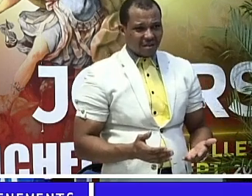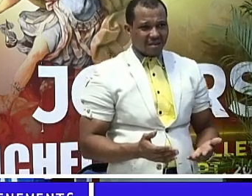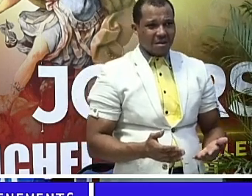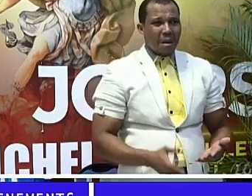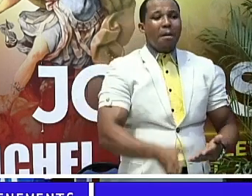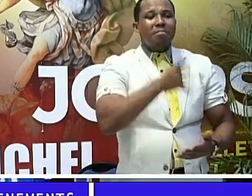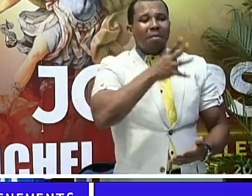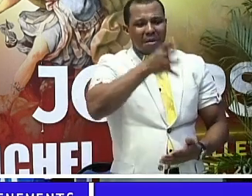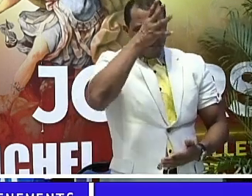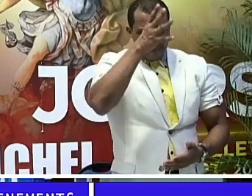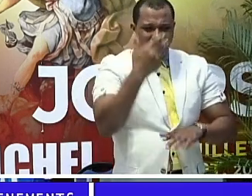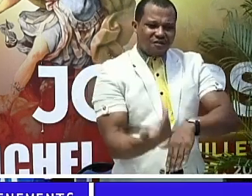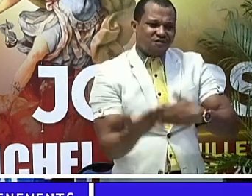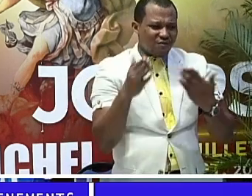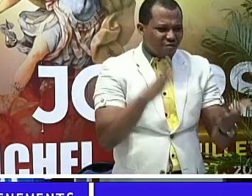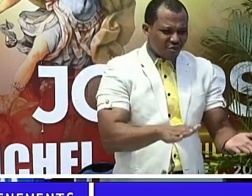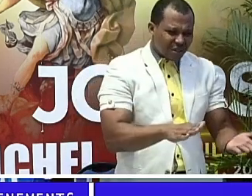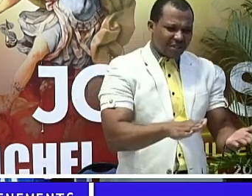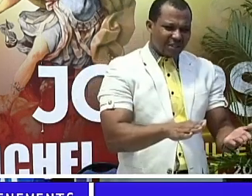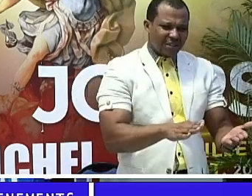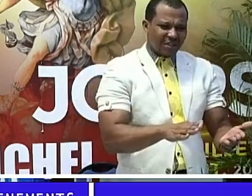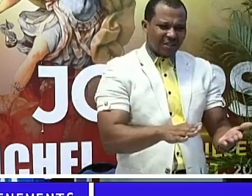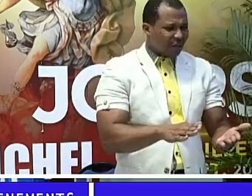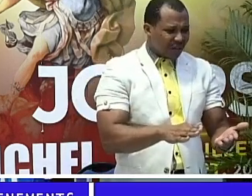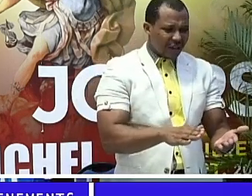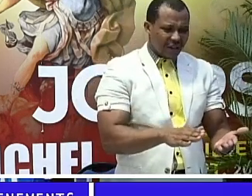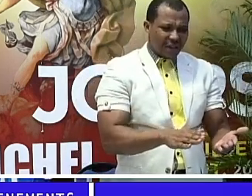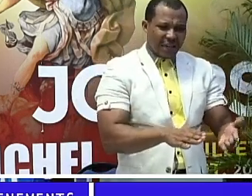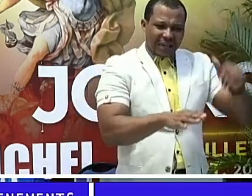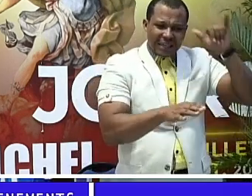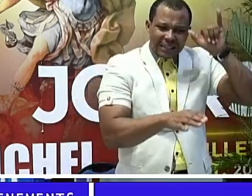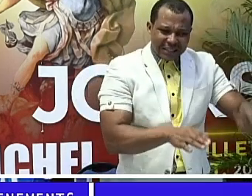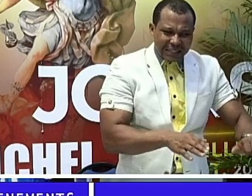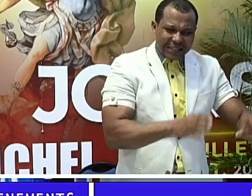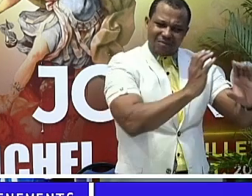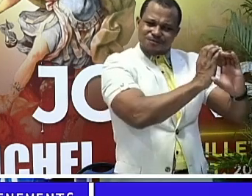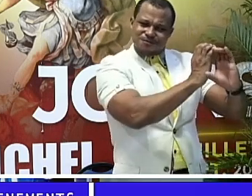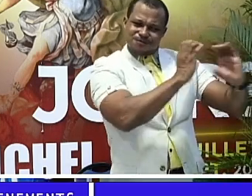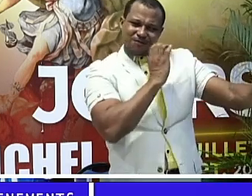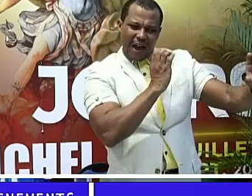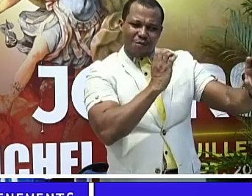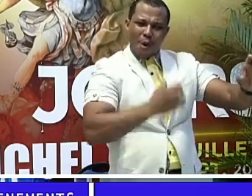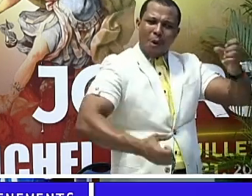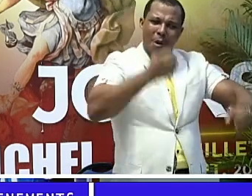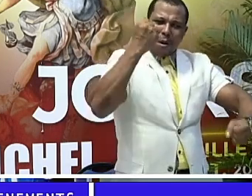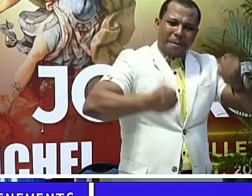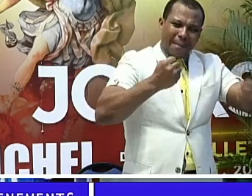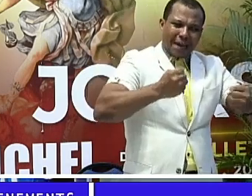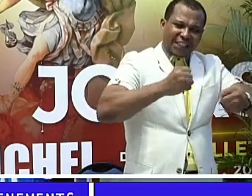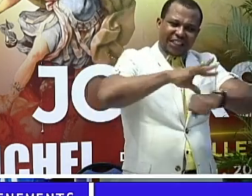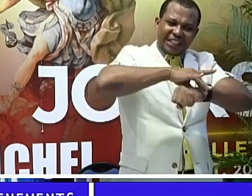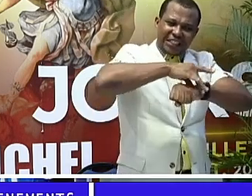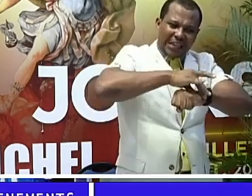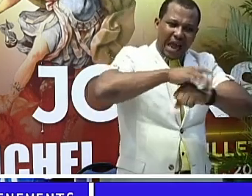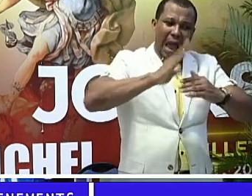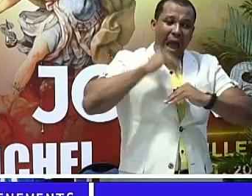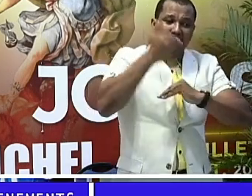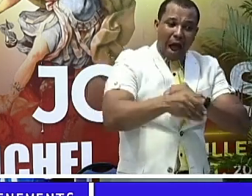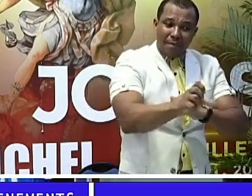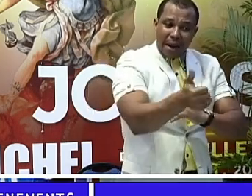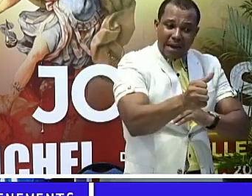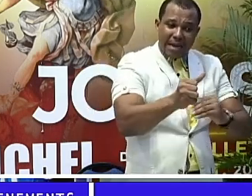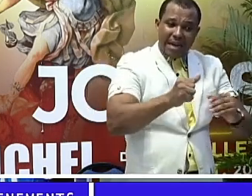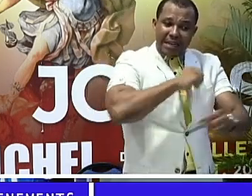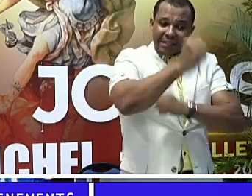quitte tracteur, quitte camion, kon longtemps, bon, même moulin, li quitte. Ou kon après 10 ans, nèg yo